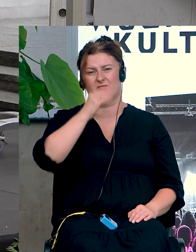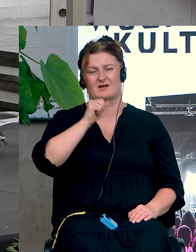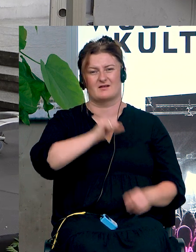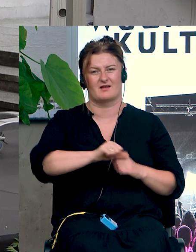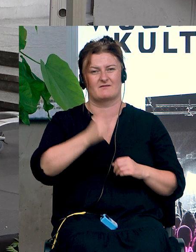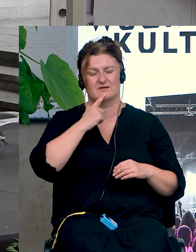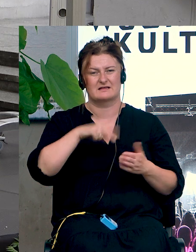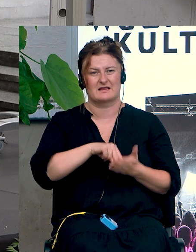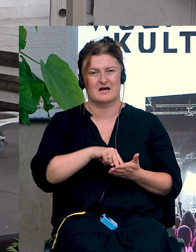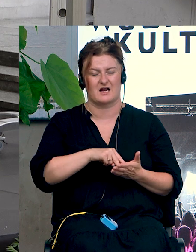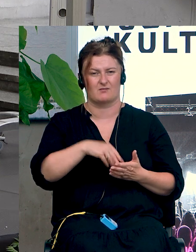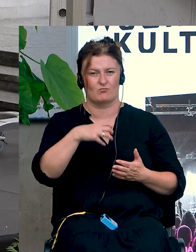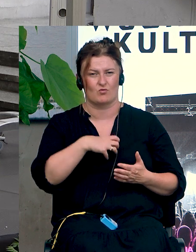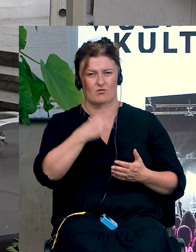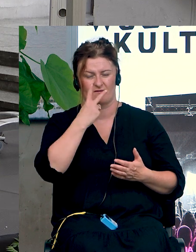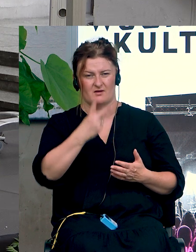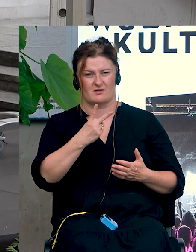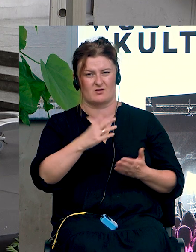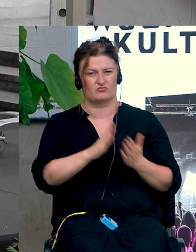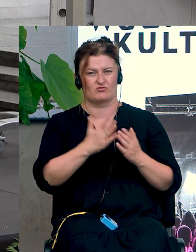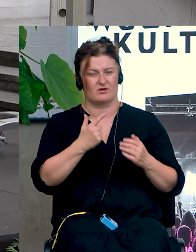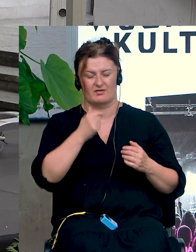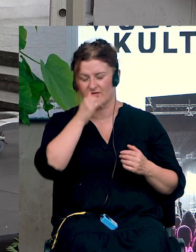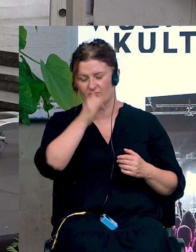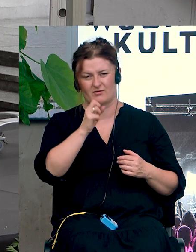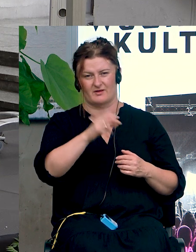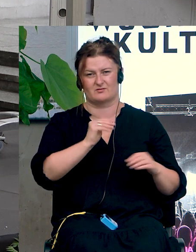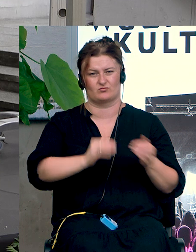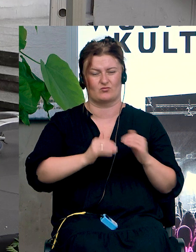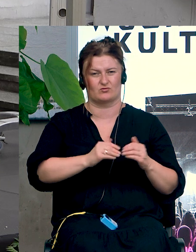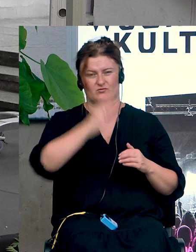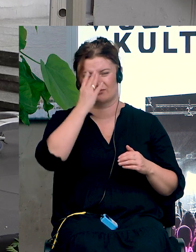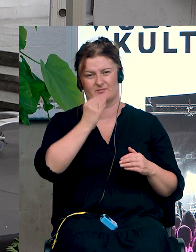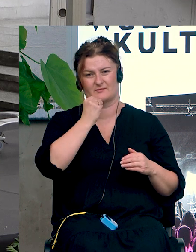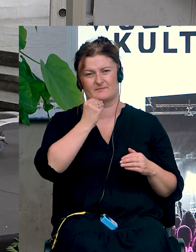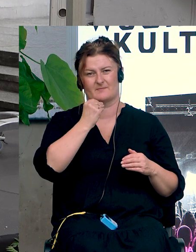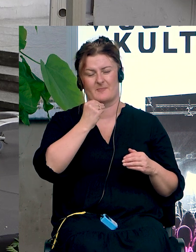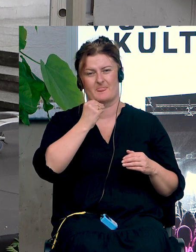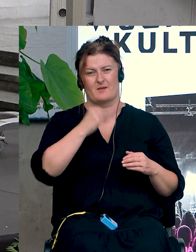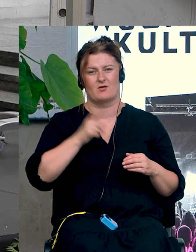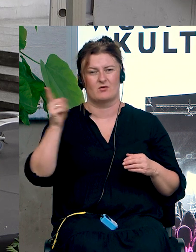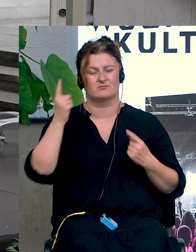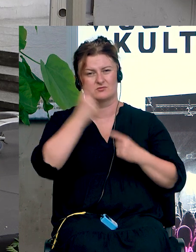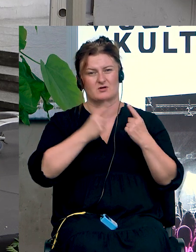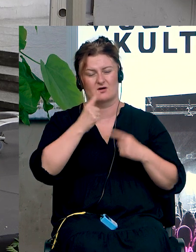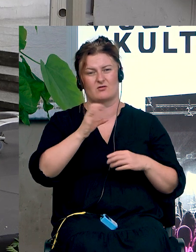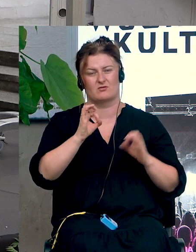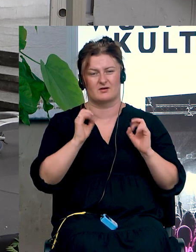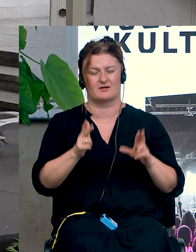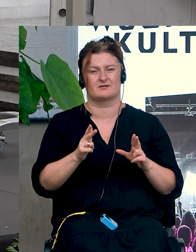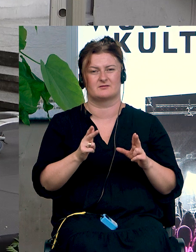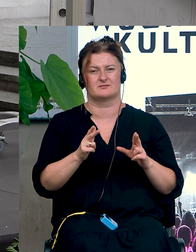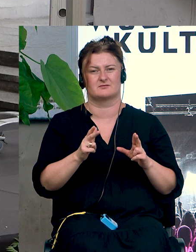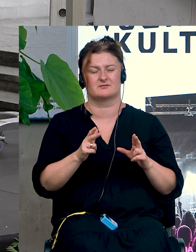книжка така не може бути так проілюстрована. Не думали, думали і сказали, добре, ні. І намалювала